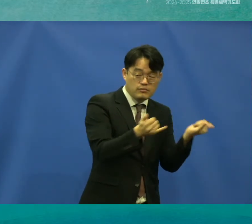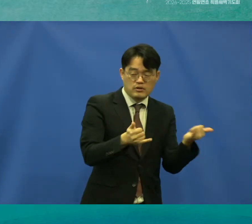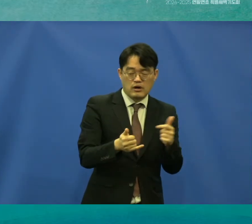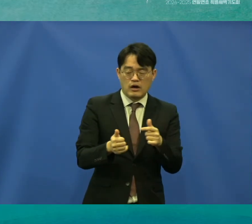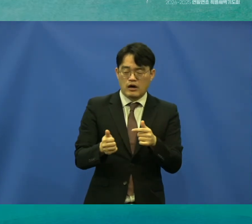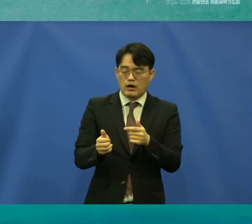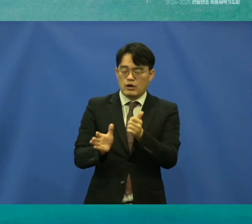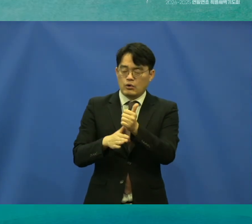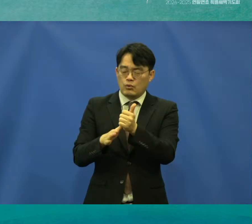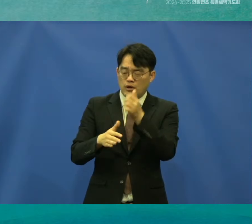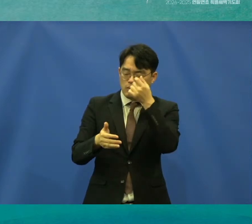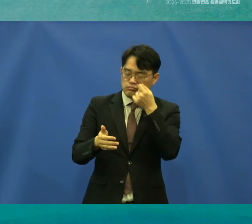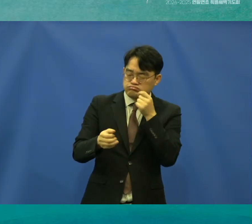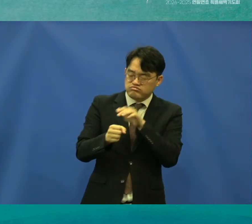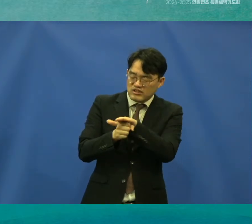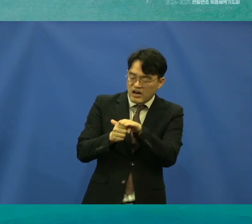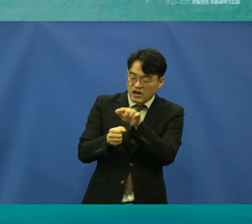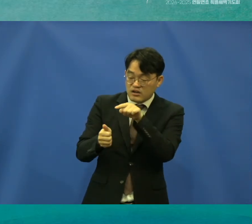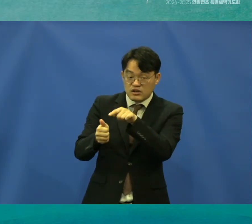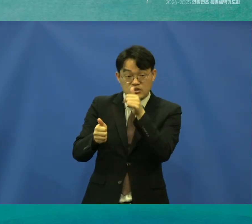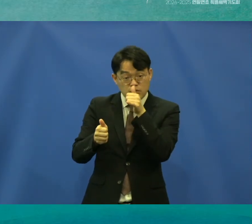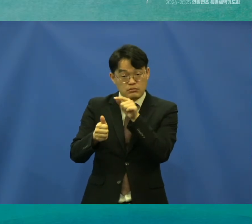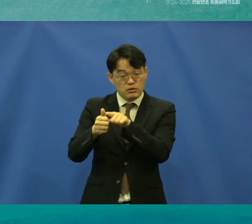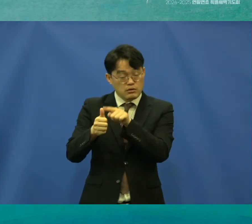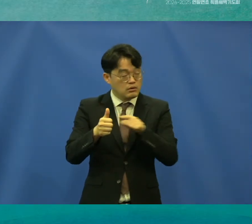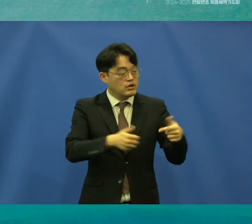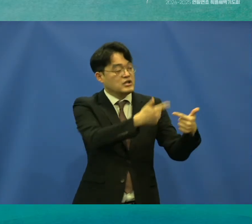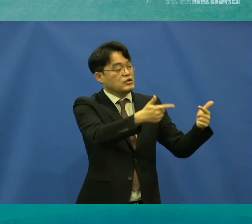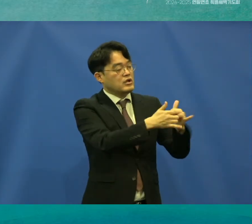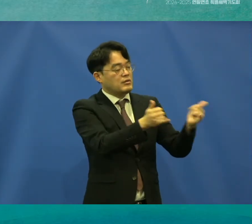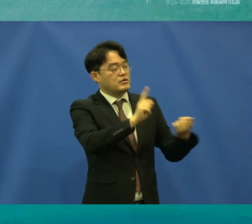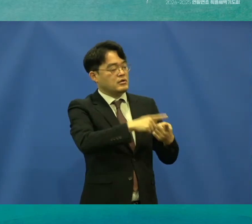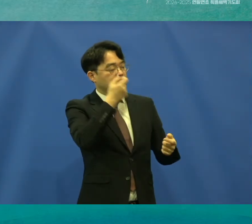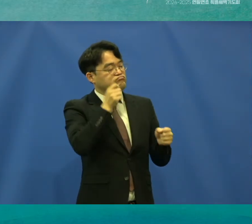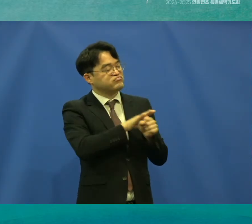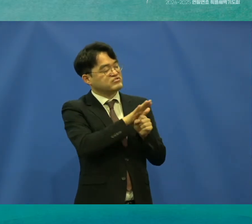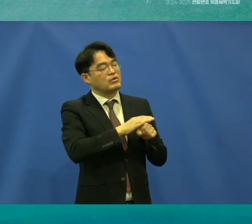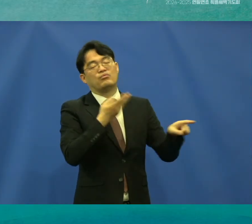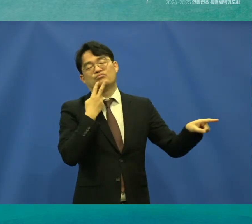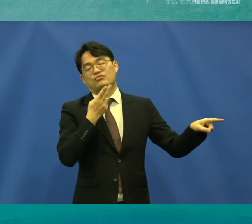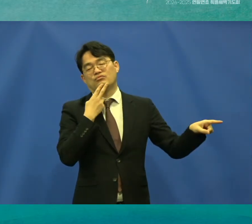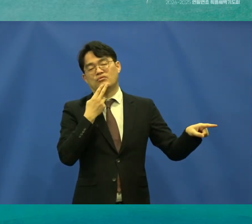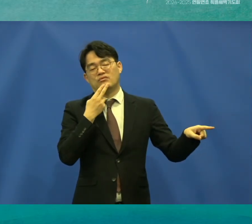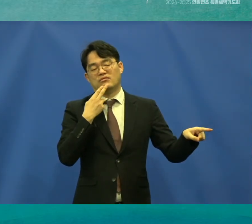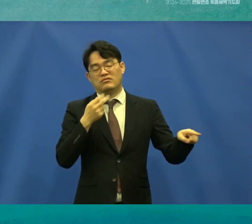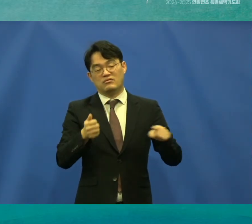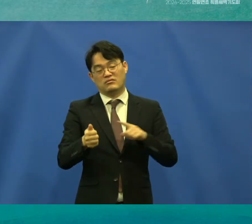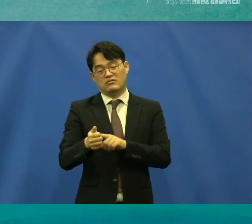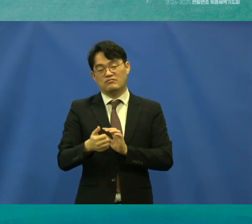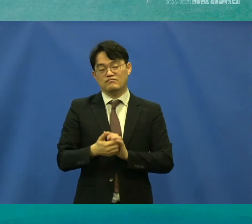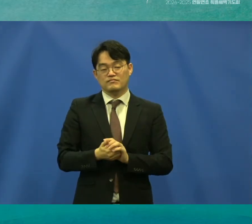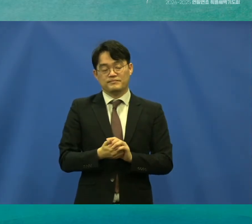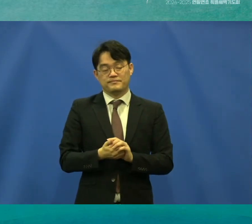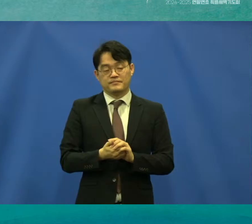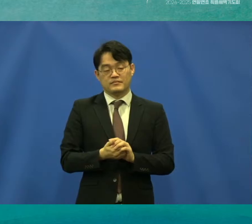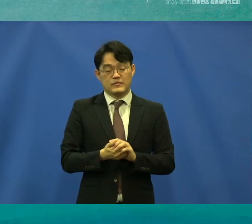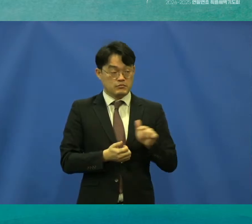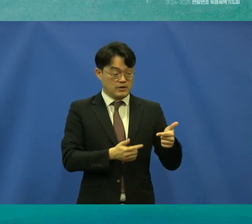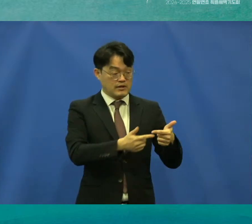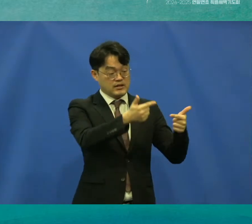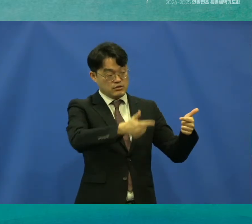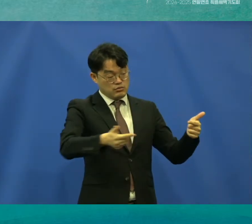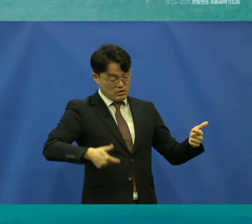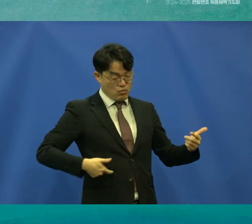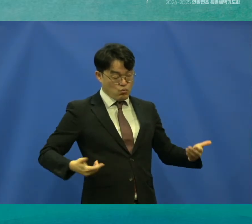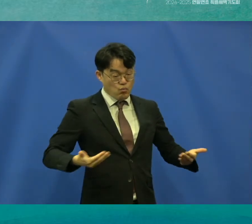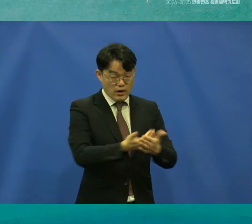니느웨에 일어났던 해계는 모든 백성들에서부터 왕에게까지 일어났습니다.